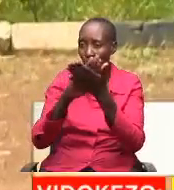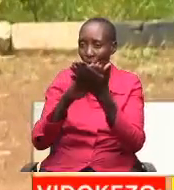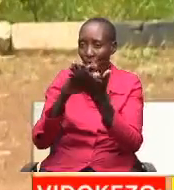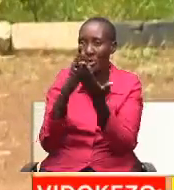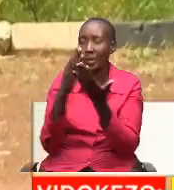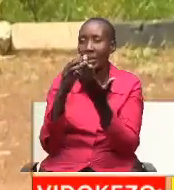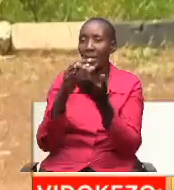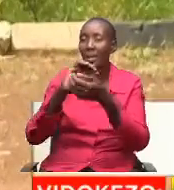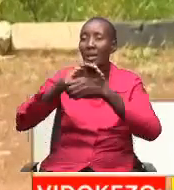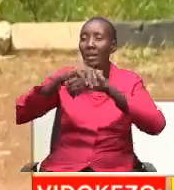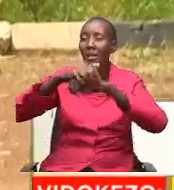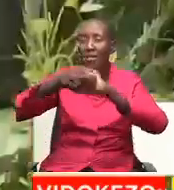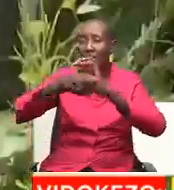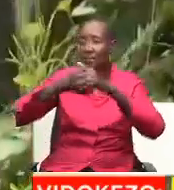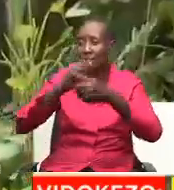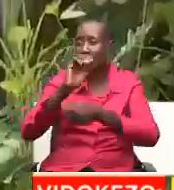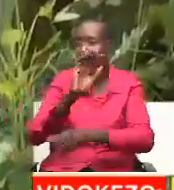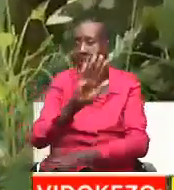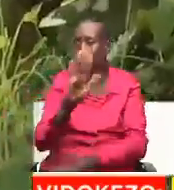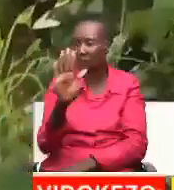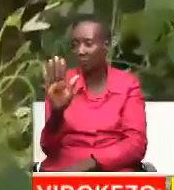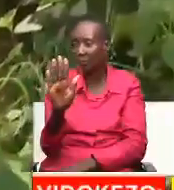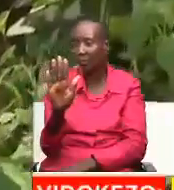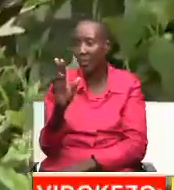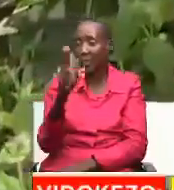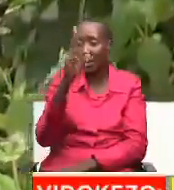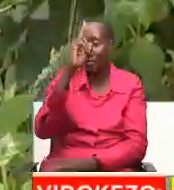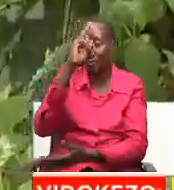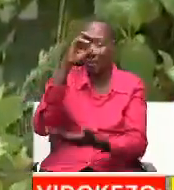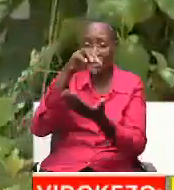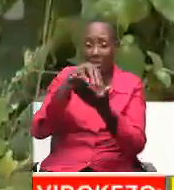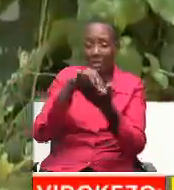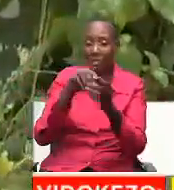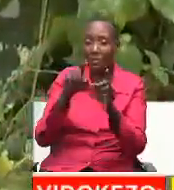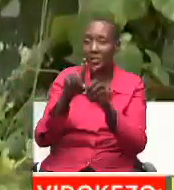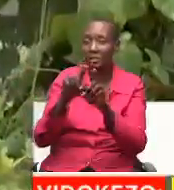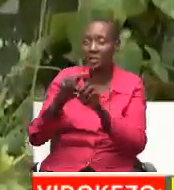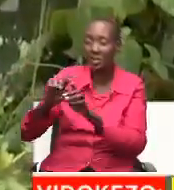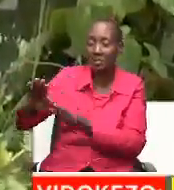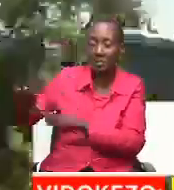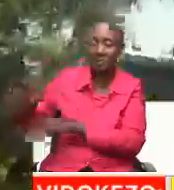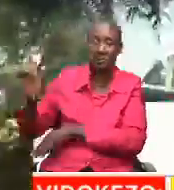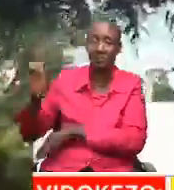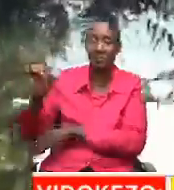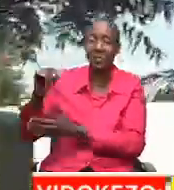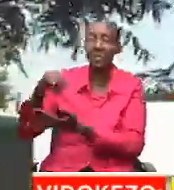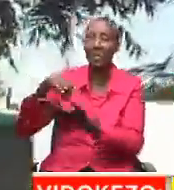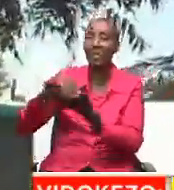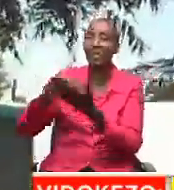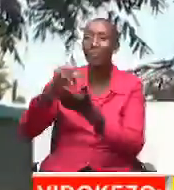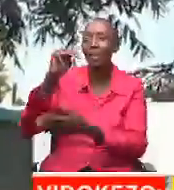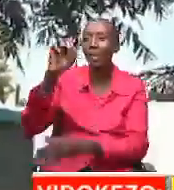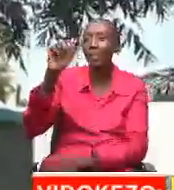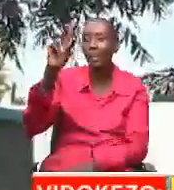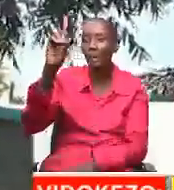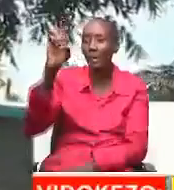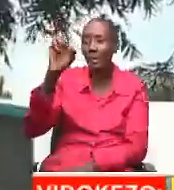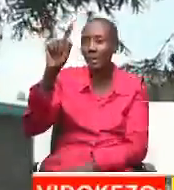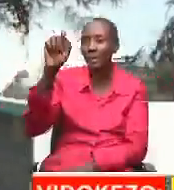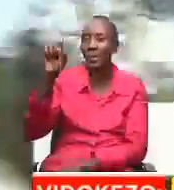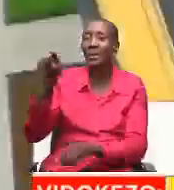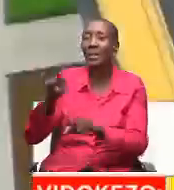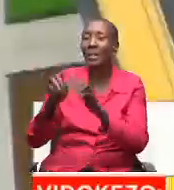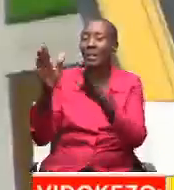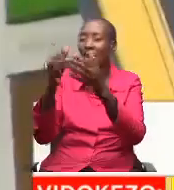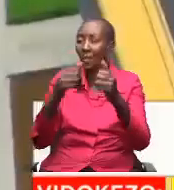ya kunawa mikono yao. Vituo vya polisi vilevile havijabaki nyuma ikiwemo kile cha Mudete, kwani kimeweka kiosha mkono langoni